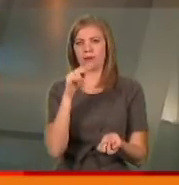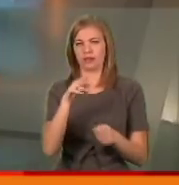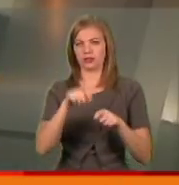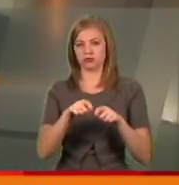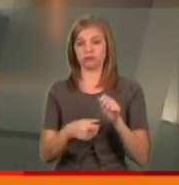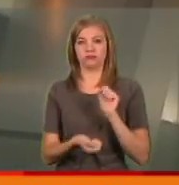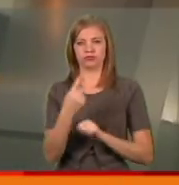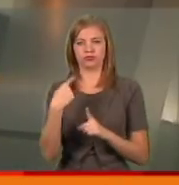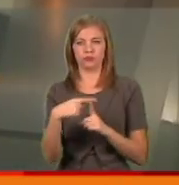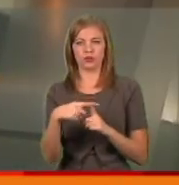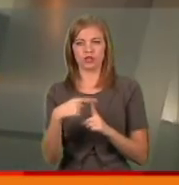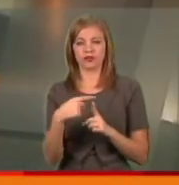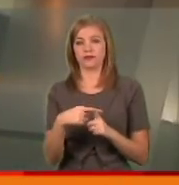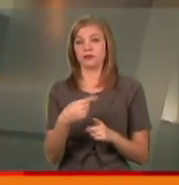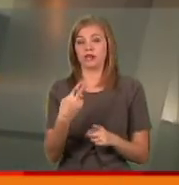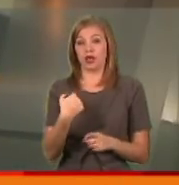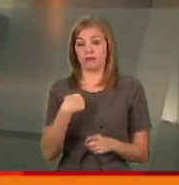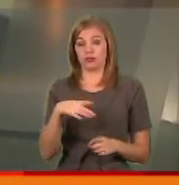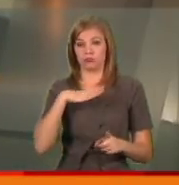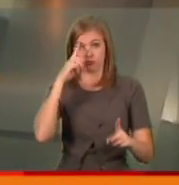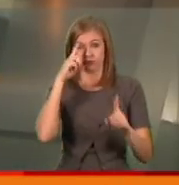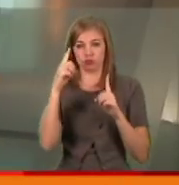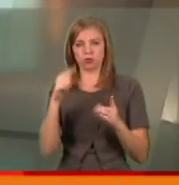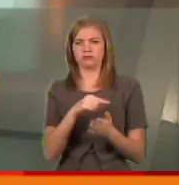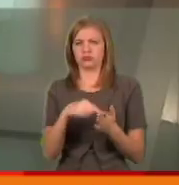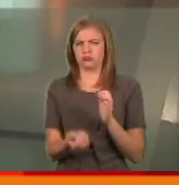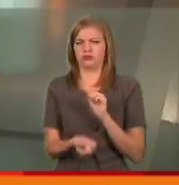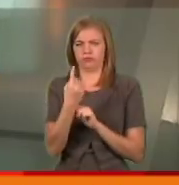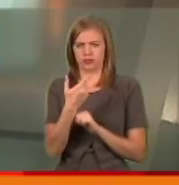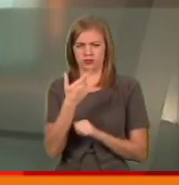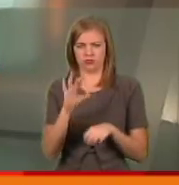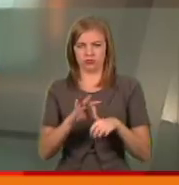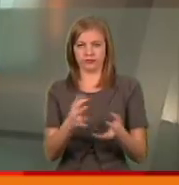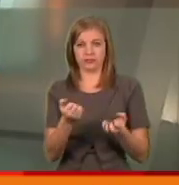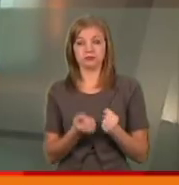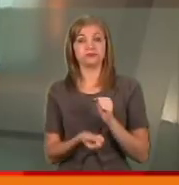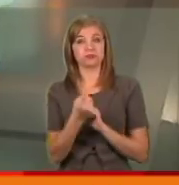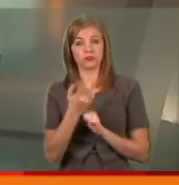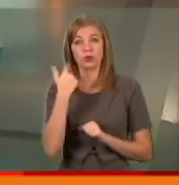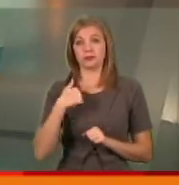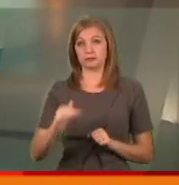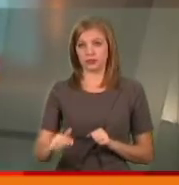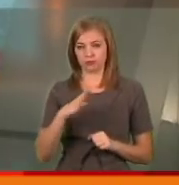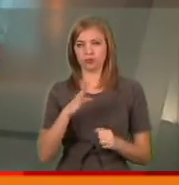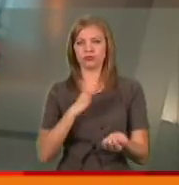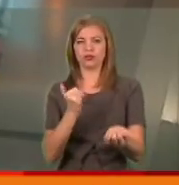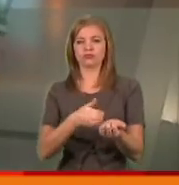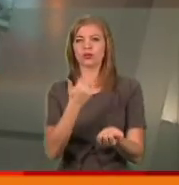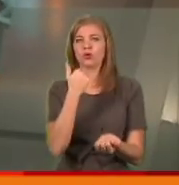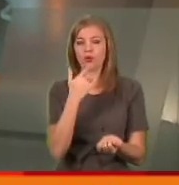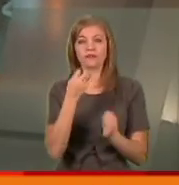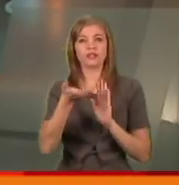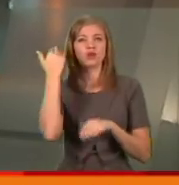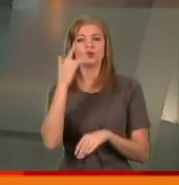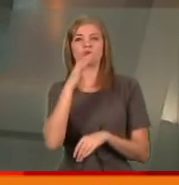Він виявився позитивним. Для мене це був шок. Питання, звідки він взявся. Виявилося, в дитинстві мені переливали кров, яку на